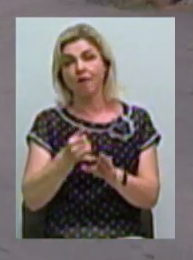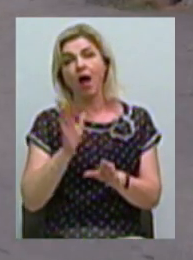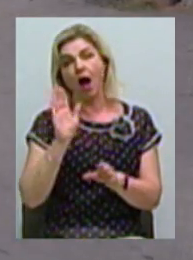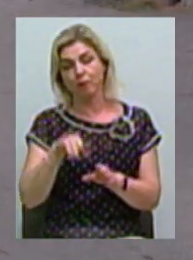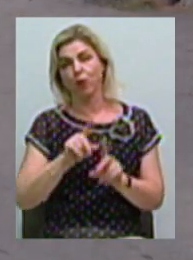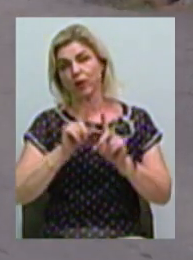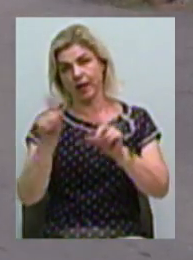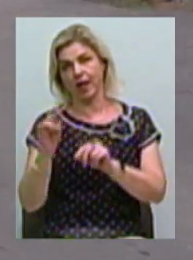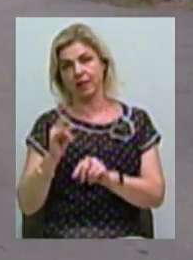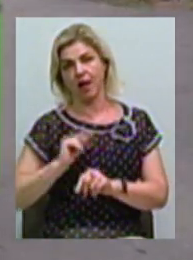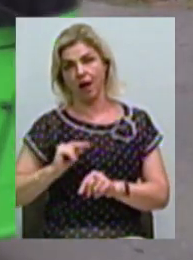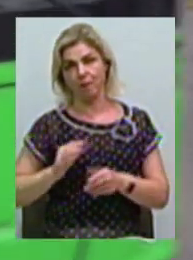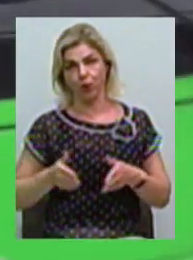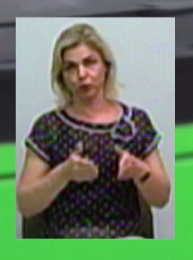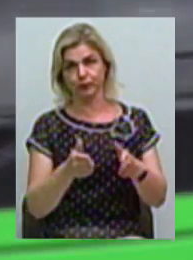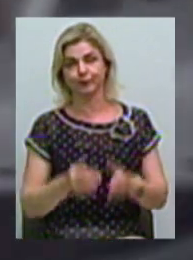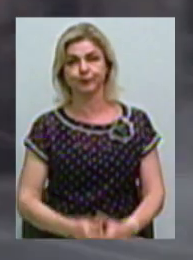лініях.